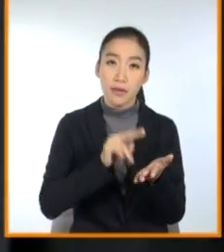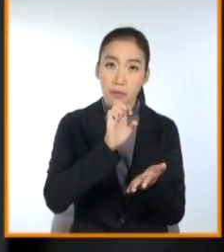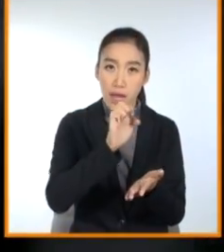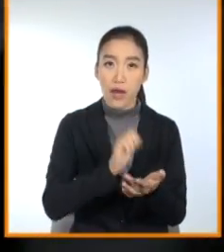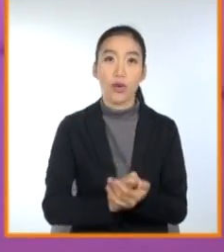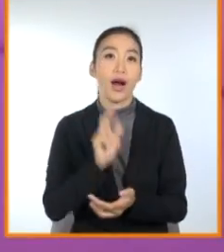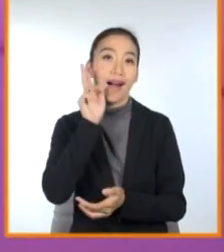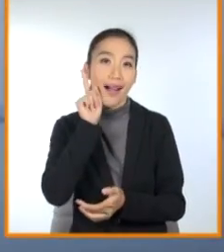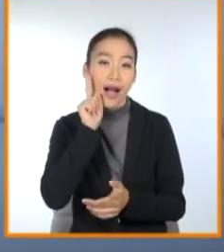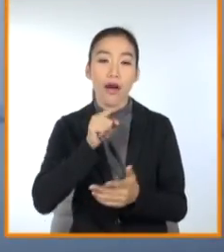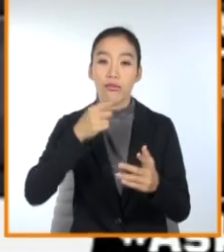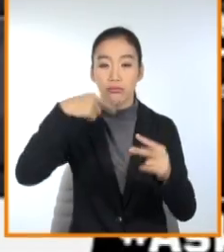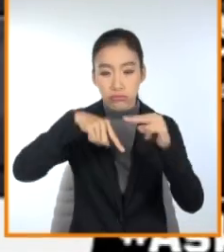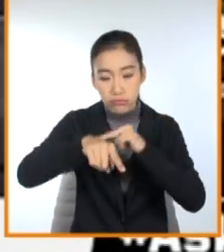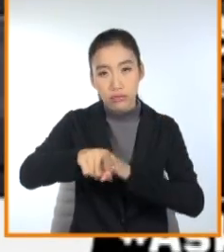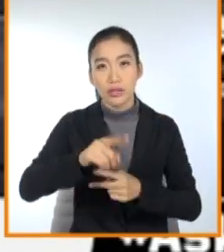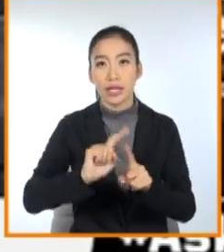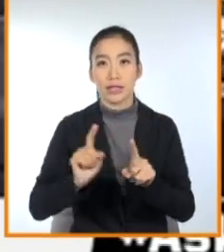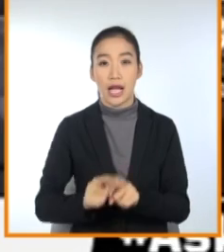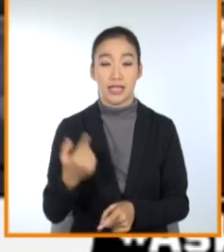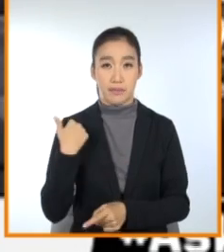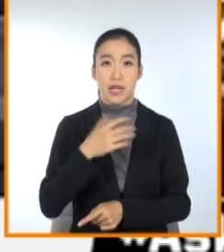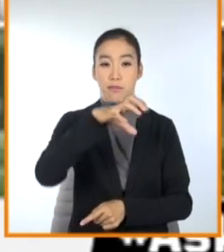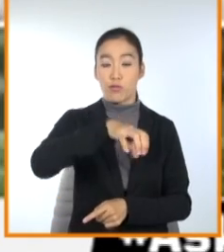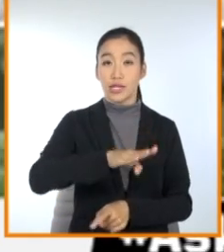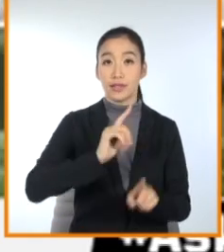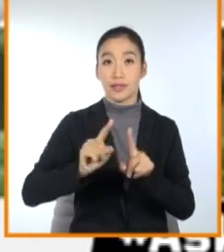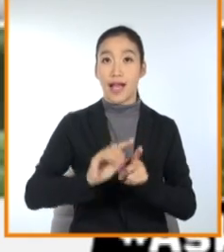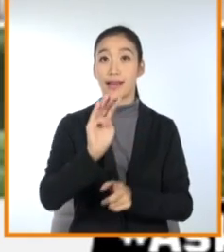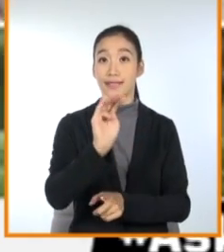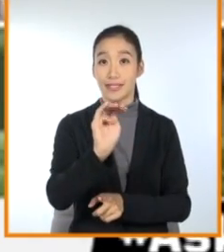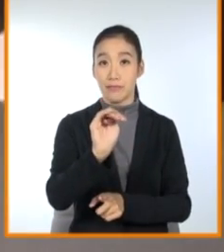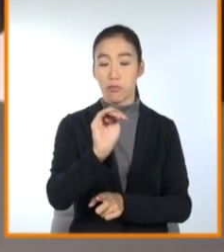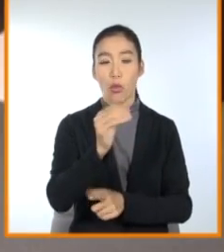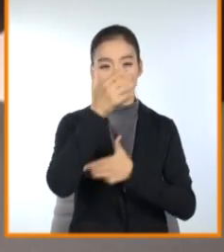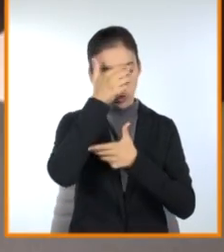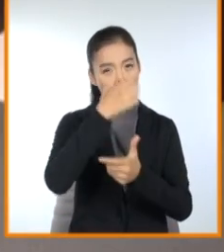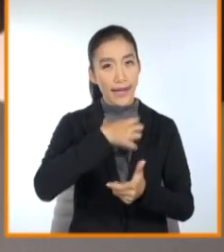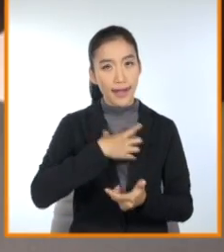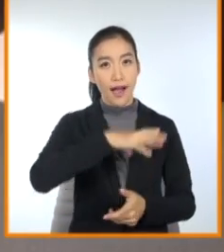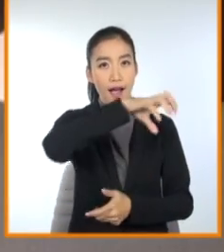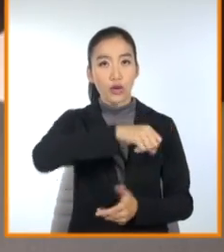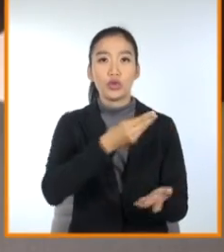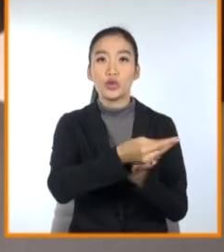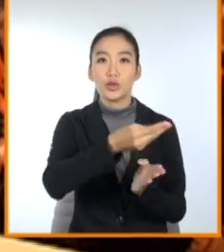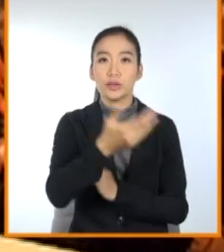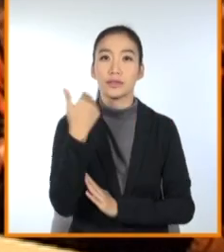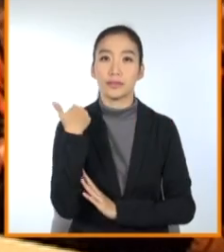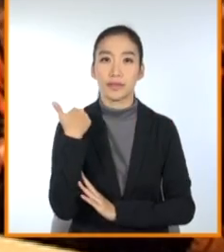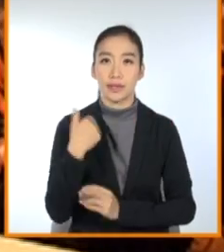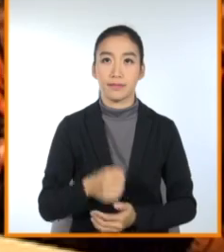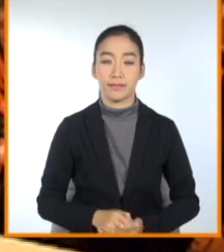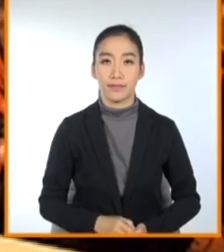ะนี้บริษัทราว40แห่งแสดงความสนใจซื้อกิจการของ Yahoo ในหลากหลายรูปแบบซึ่งรวมถึง Daily Mail and